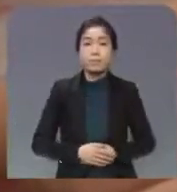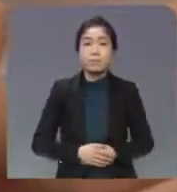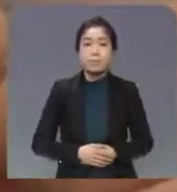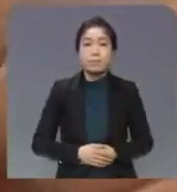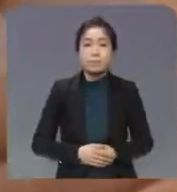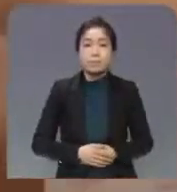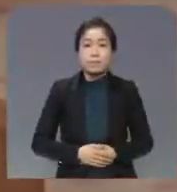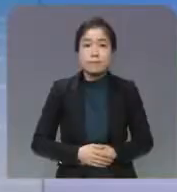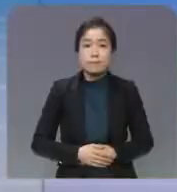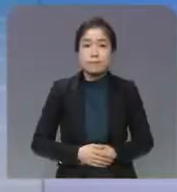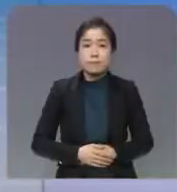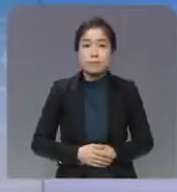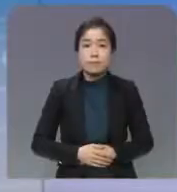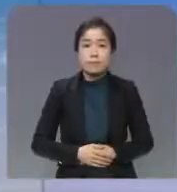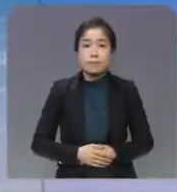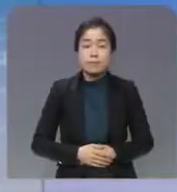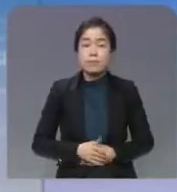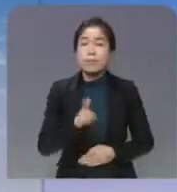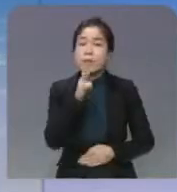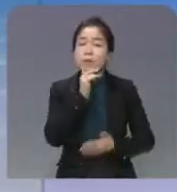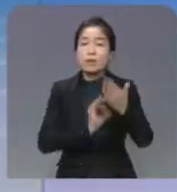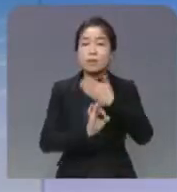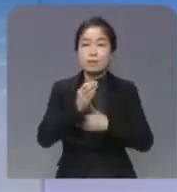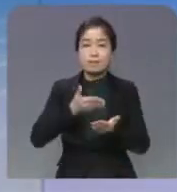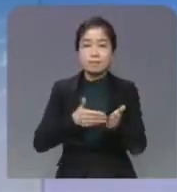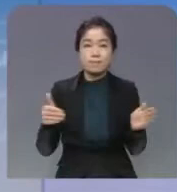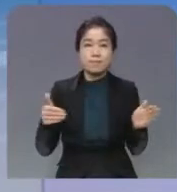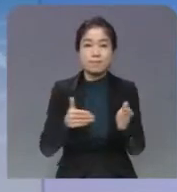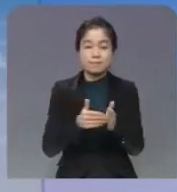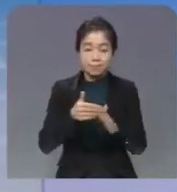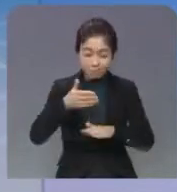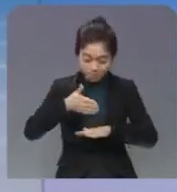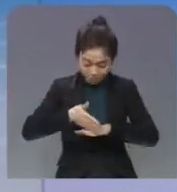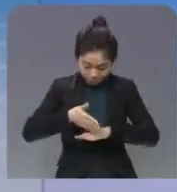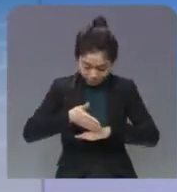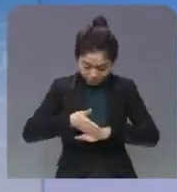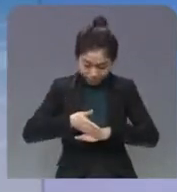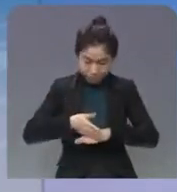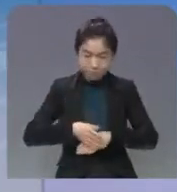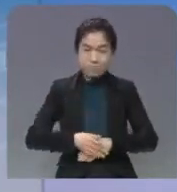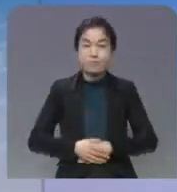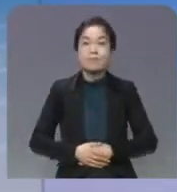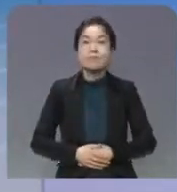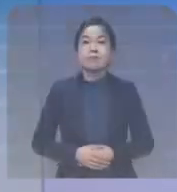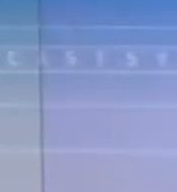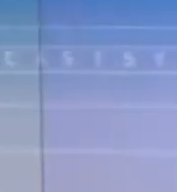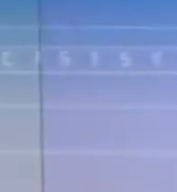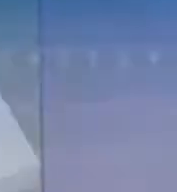월요일 아침에 함께한 KBS 뉴스를 마칩니다. 감사합니다.